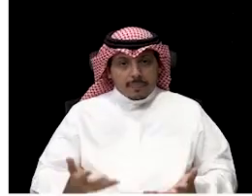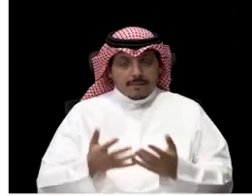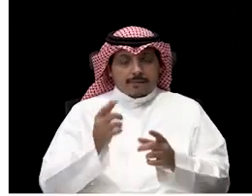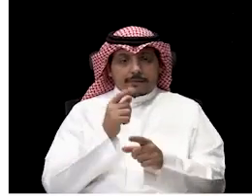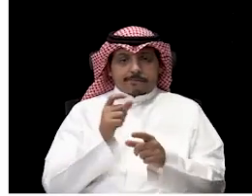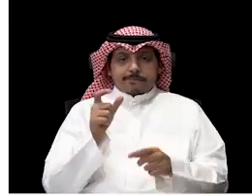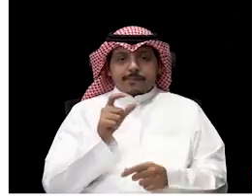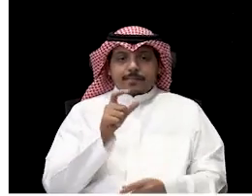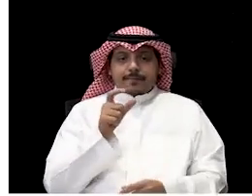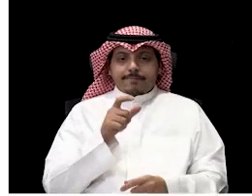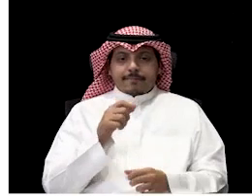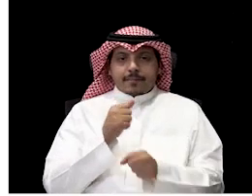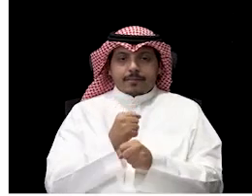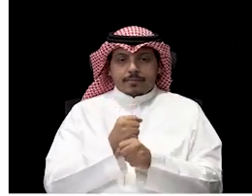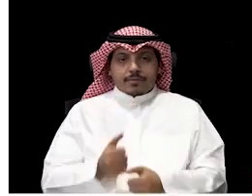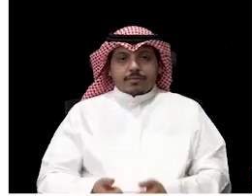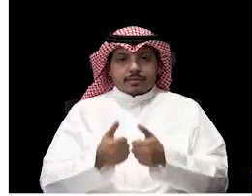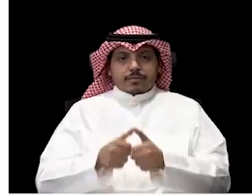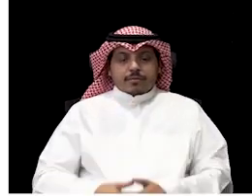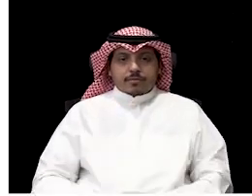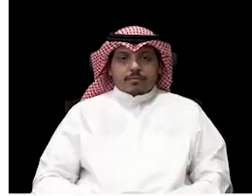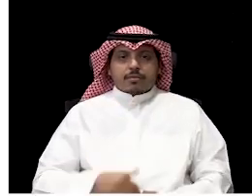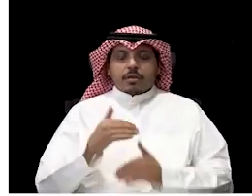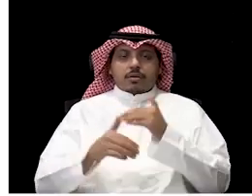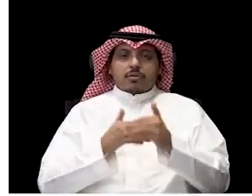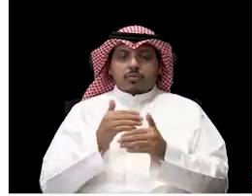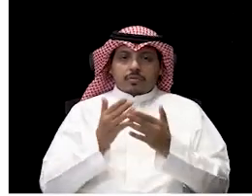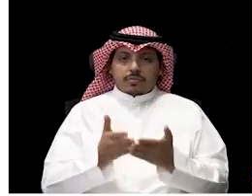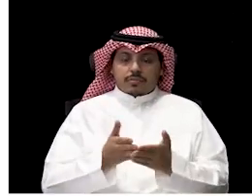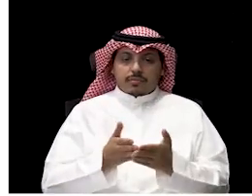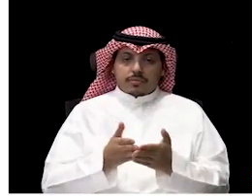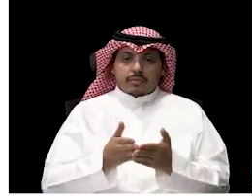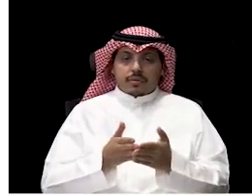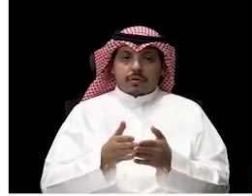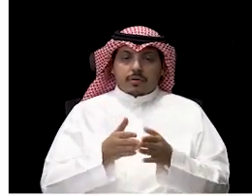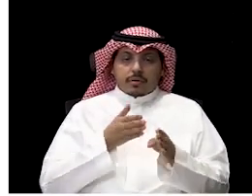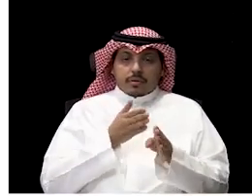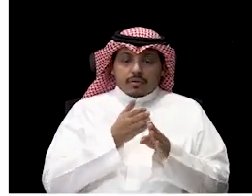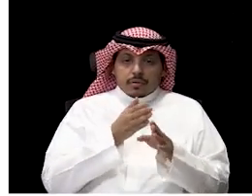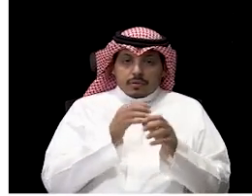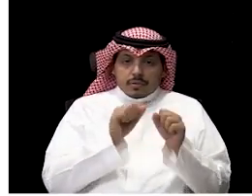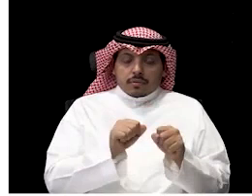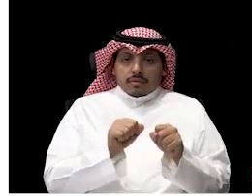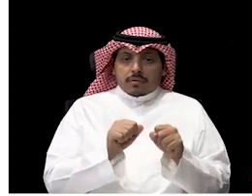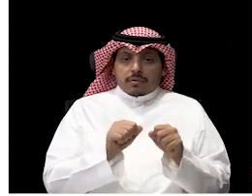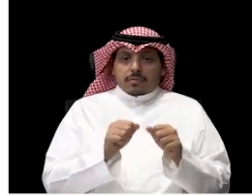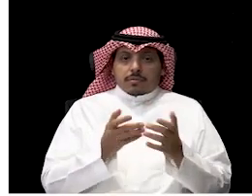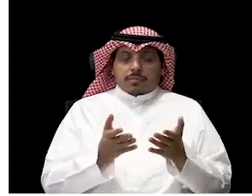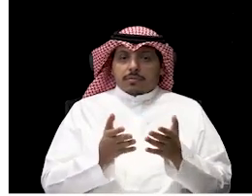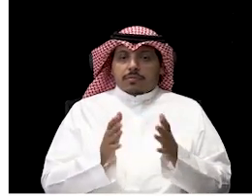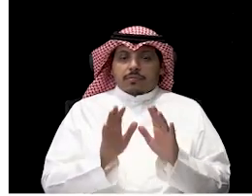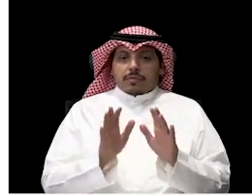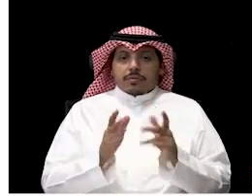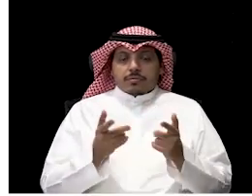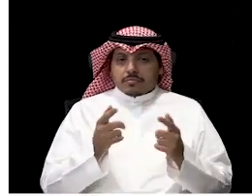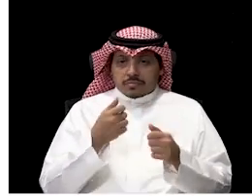العمل والإنجاز، بالتأكيد صح. التطور التقني لم يقلل من الاعتماد على الأيدي العاملة، ما رأيكم بهذه العبارة؟